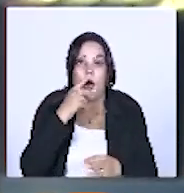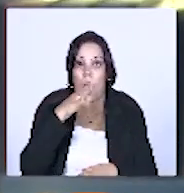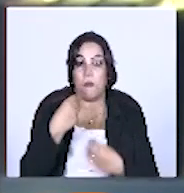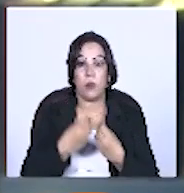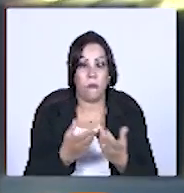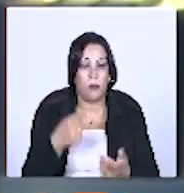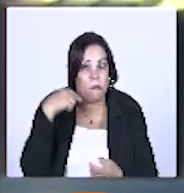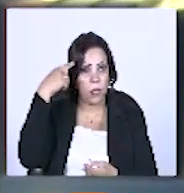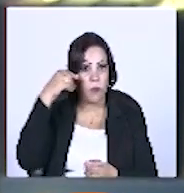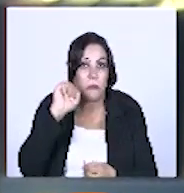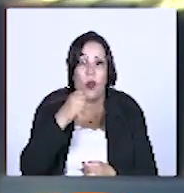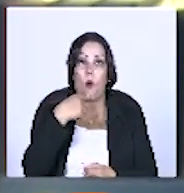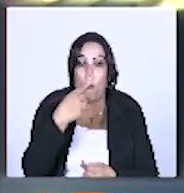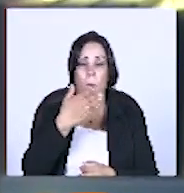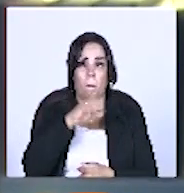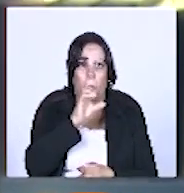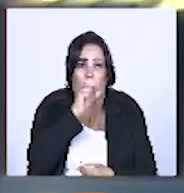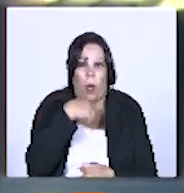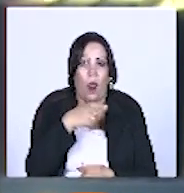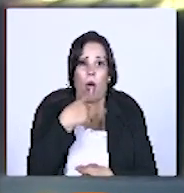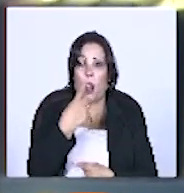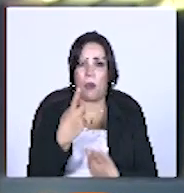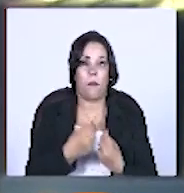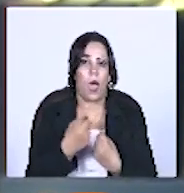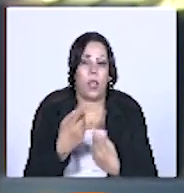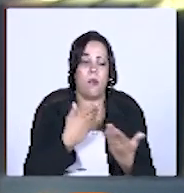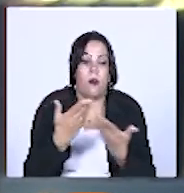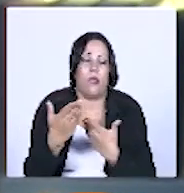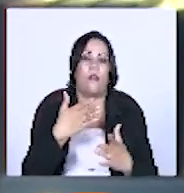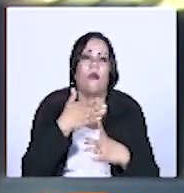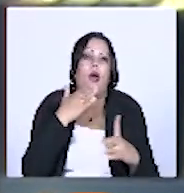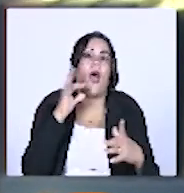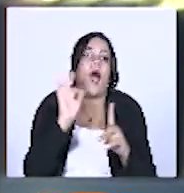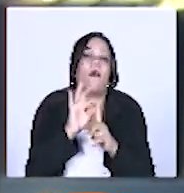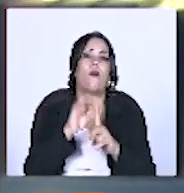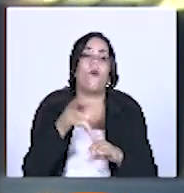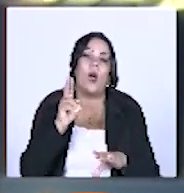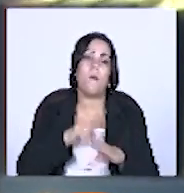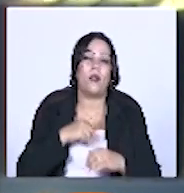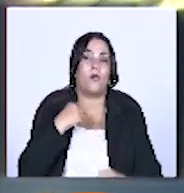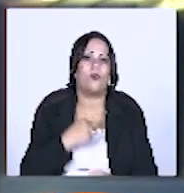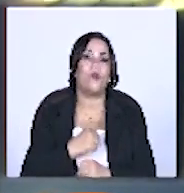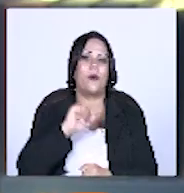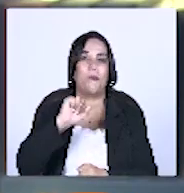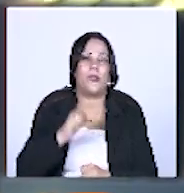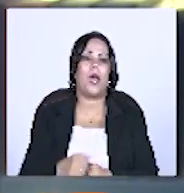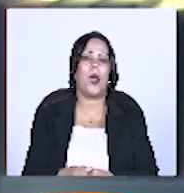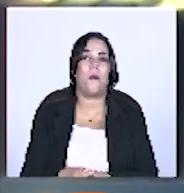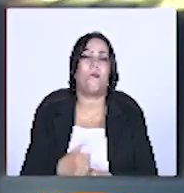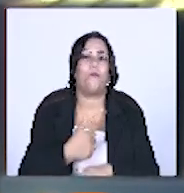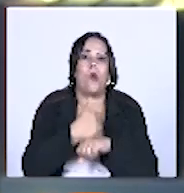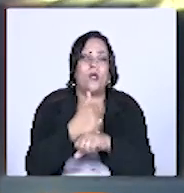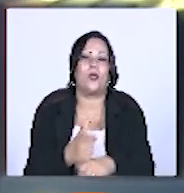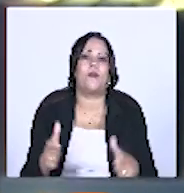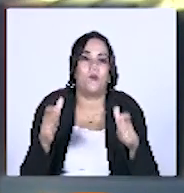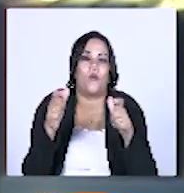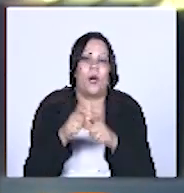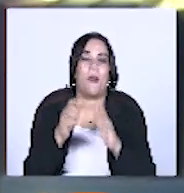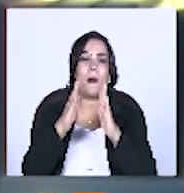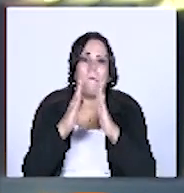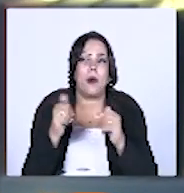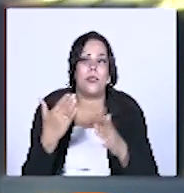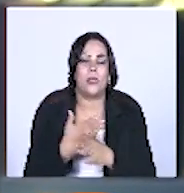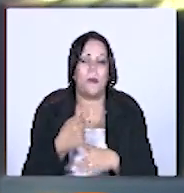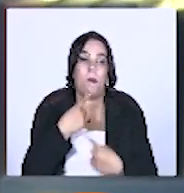نظرها وده احد اهداف واحد وظائف مؤسسات المجتمع المدني اللي هي الحوار